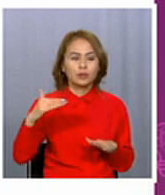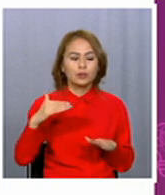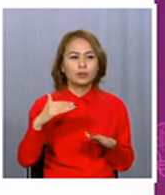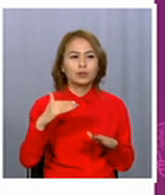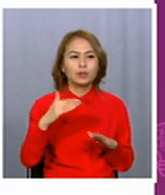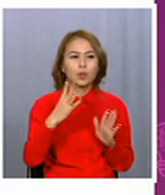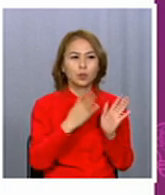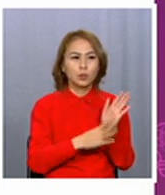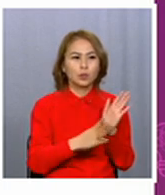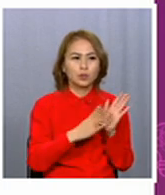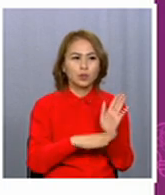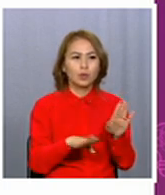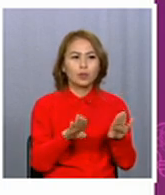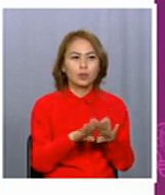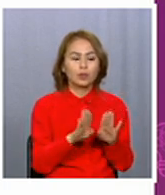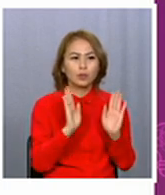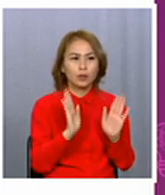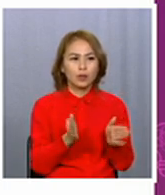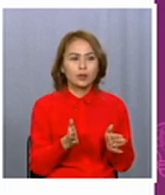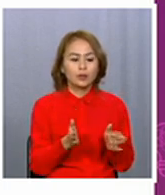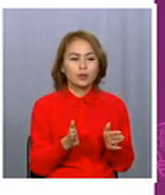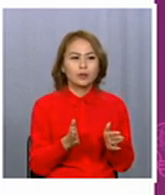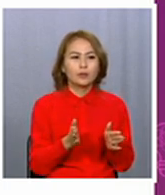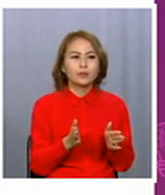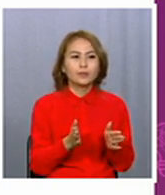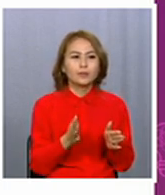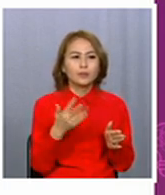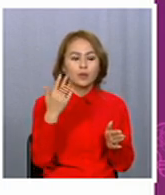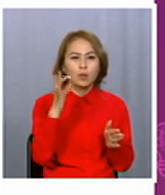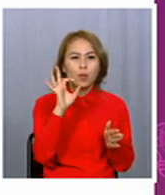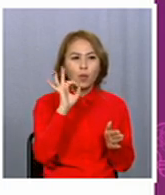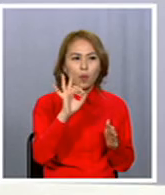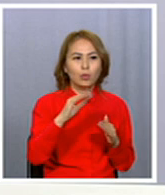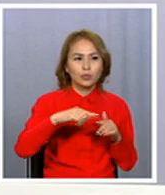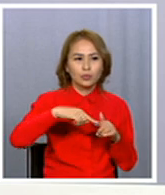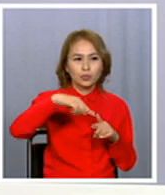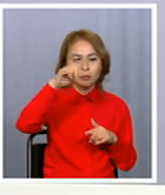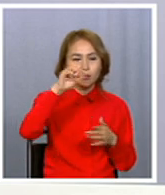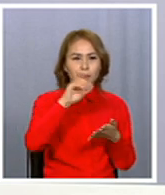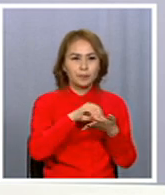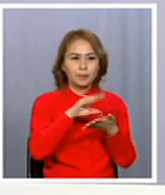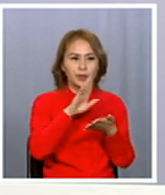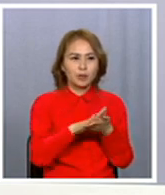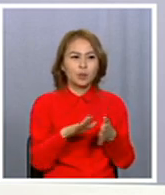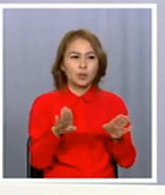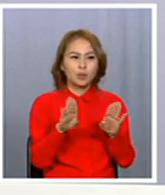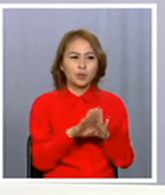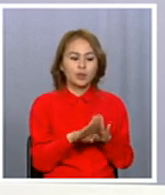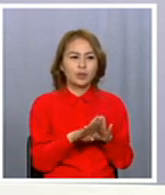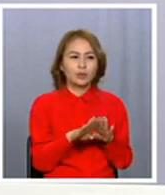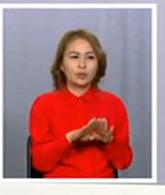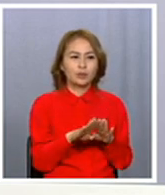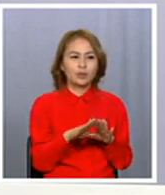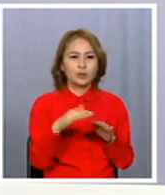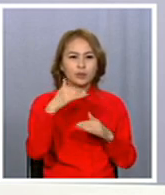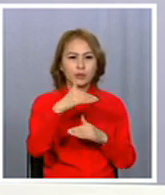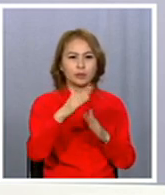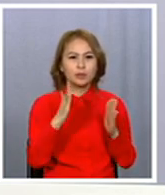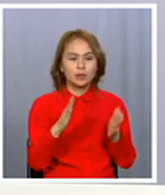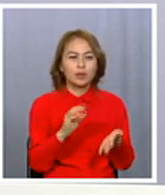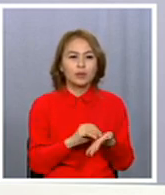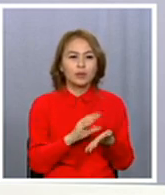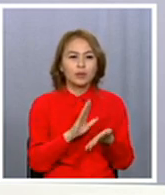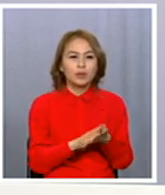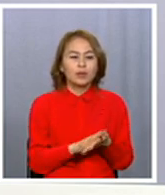90 градусқа тең болатын болса, оның мына О төбесінде белгіленуінің өзі шаршы тәрізді белгімен белгіленеді. Бұған